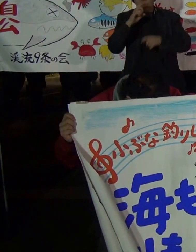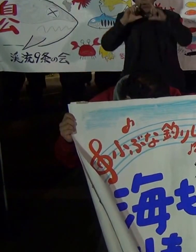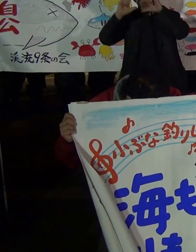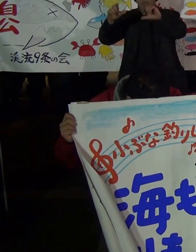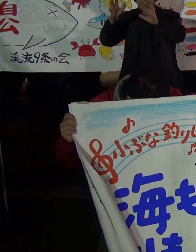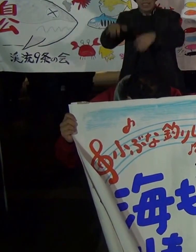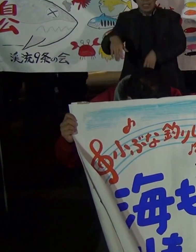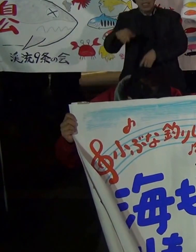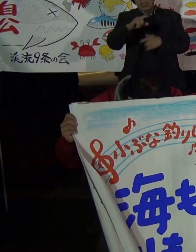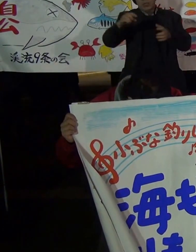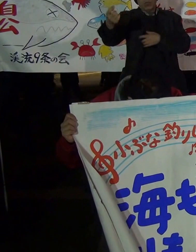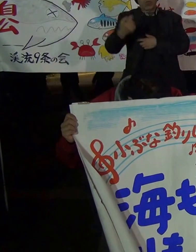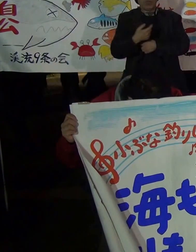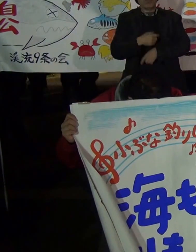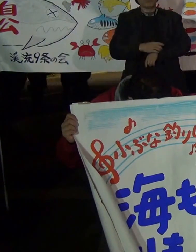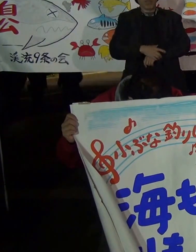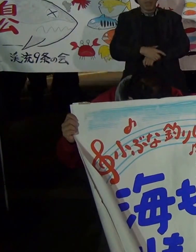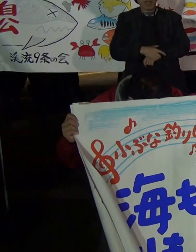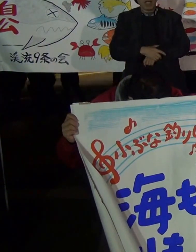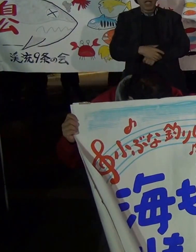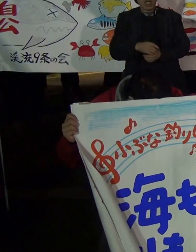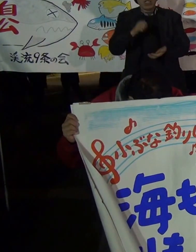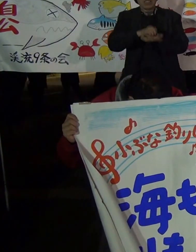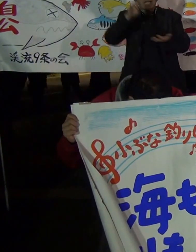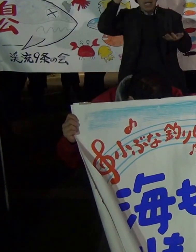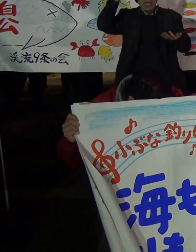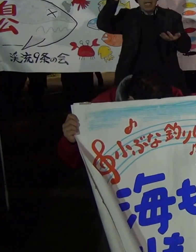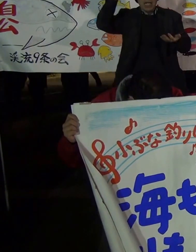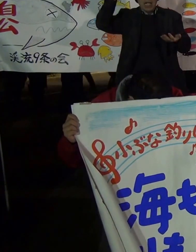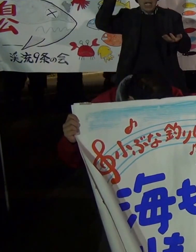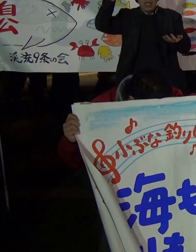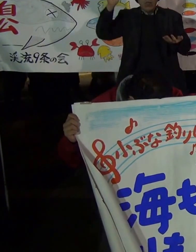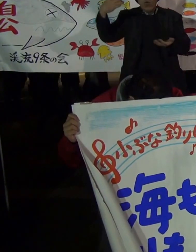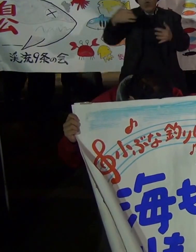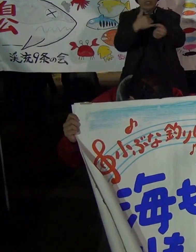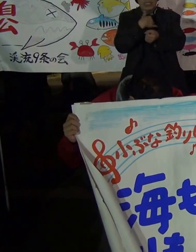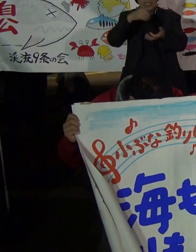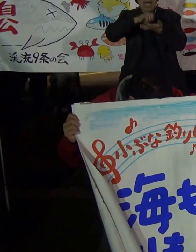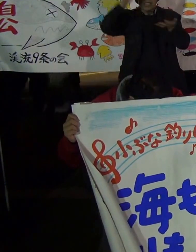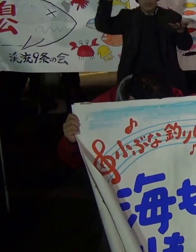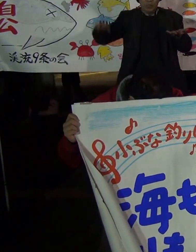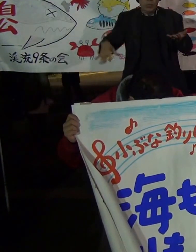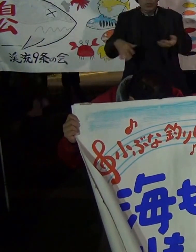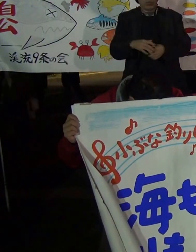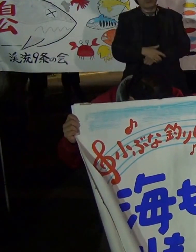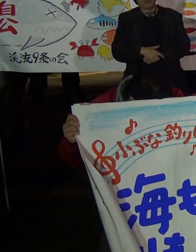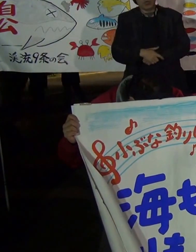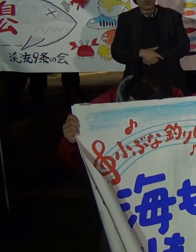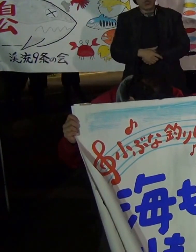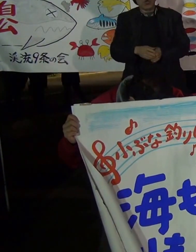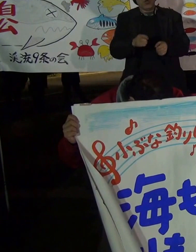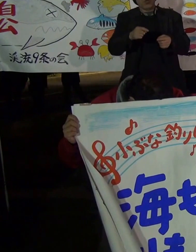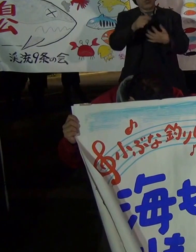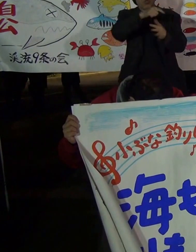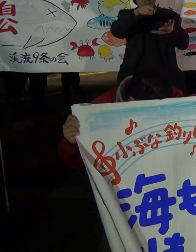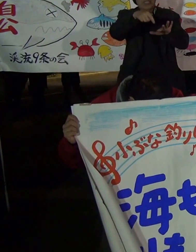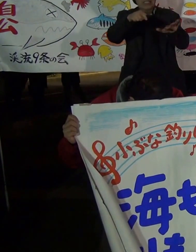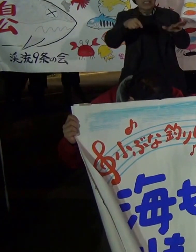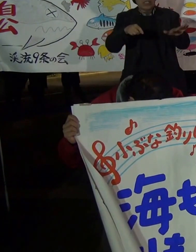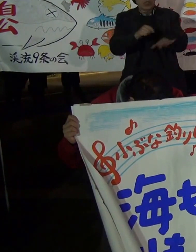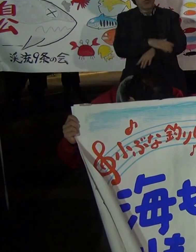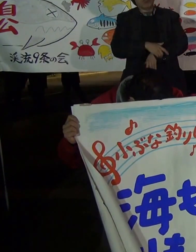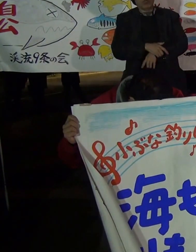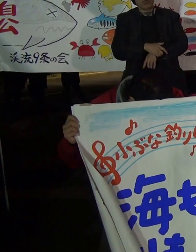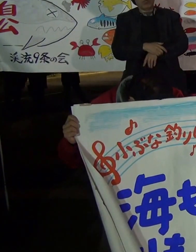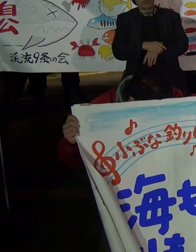今日嬉しい話で、放射能廃棄物の最終処分場になっている栃木の塩屋町の町長さんから連絡ありましてね、ぜひ